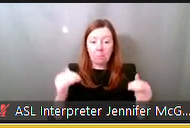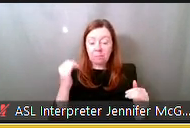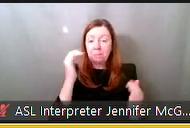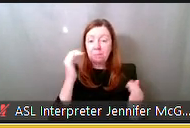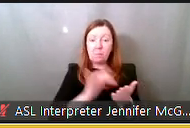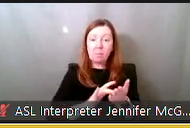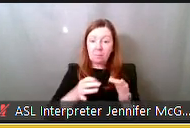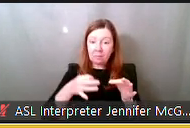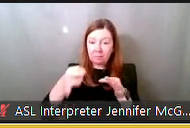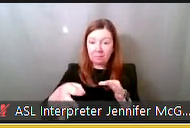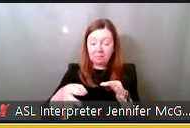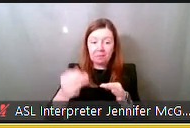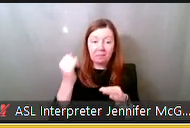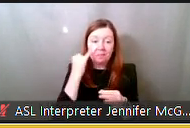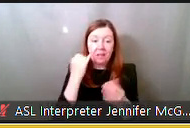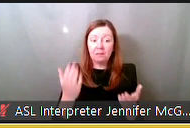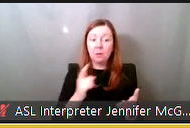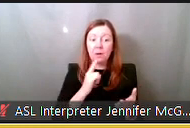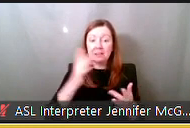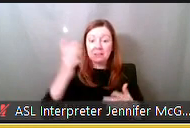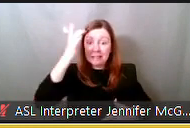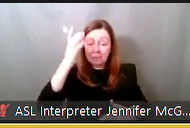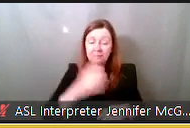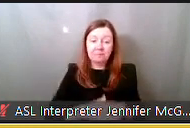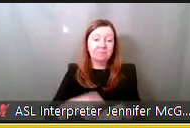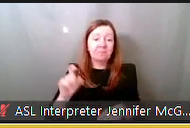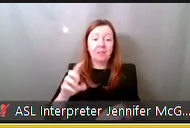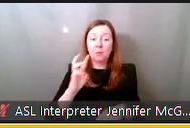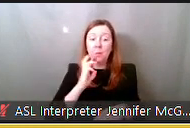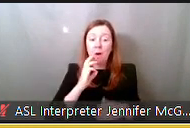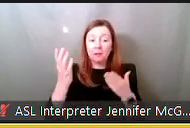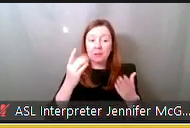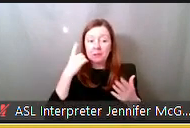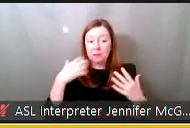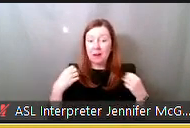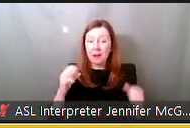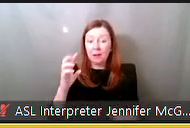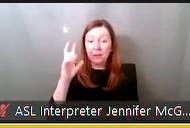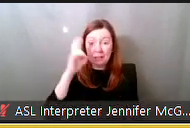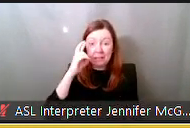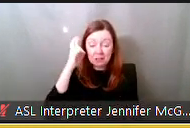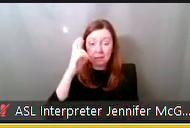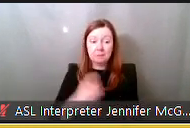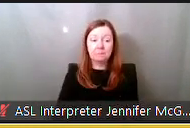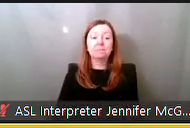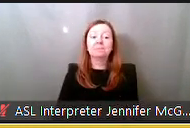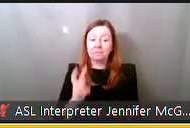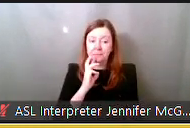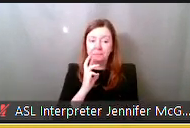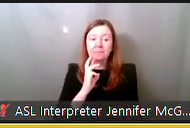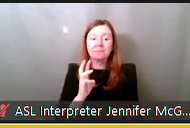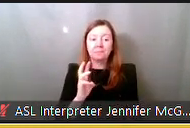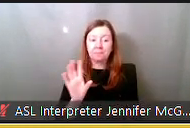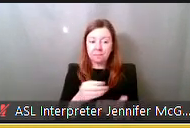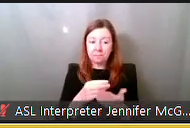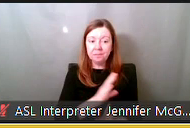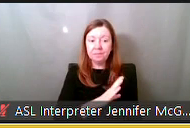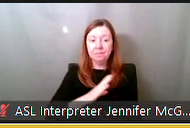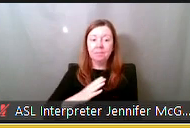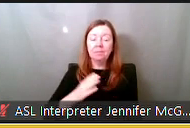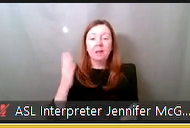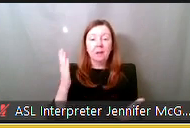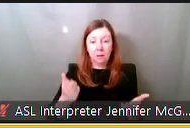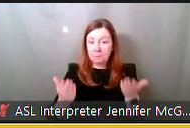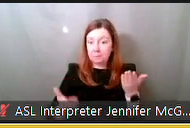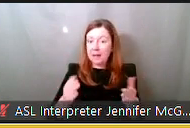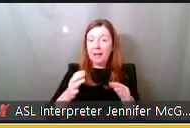面临这个水供应可能会被切断。那接下来点，如果说你是生病的话，如果你是需要供水的